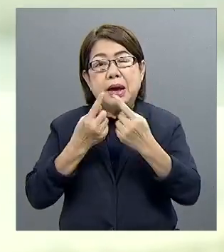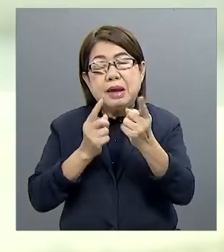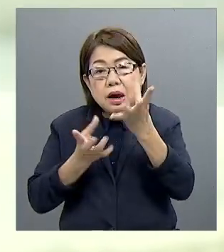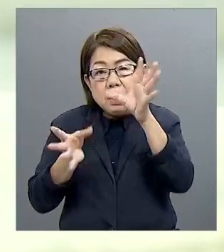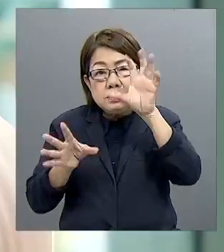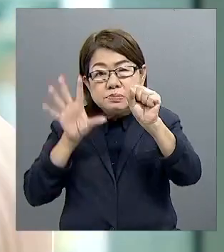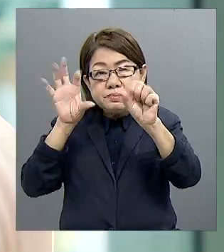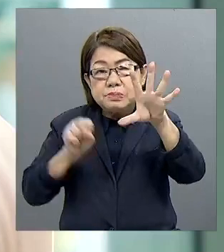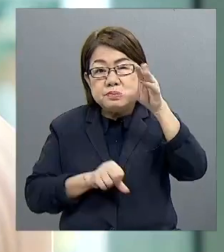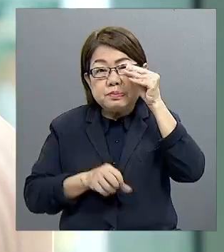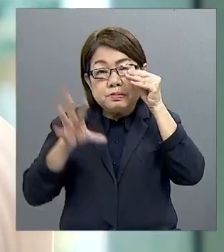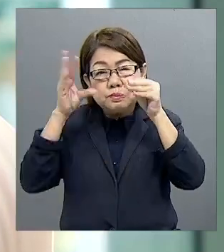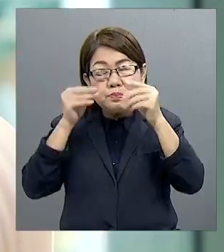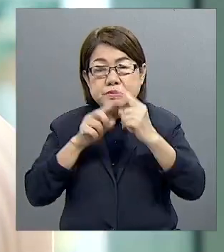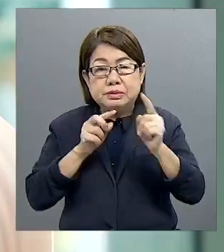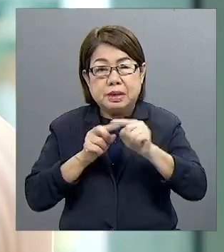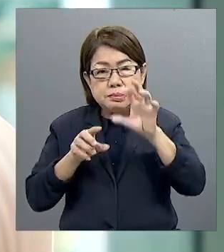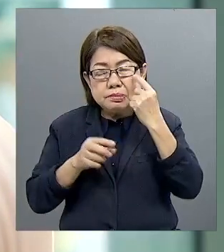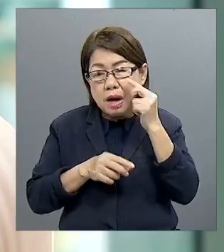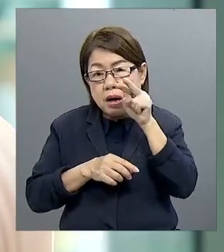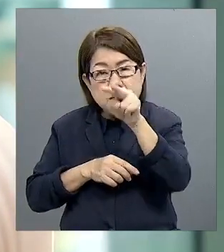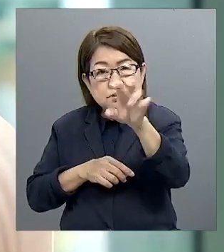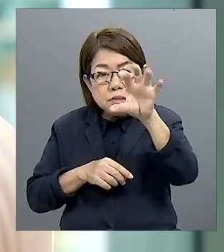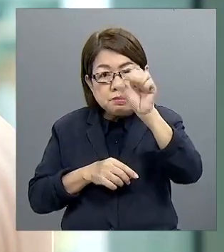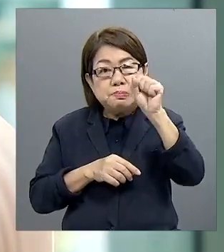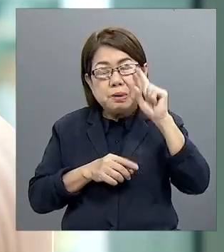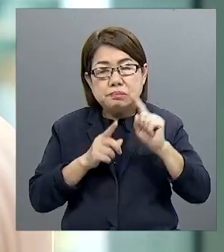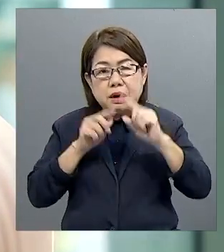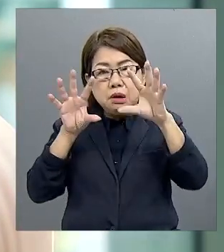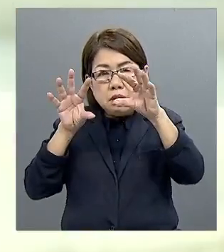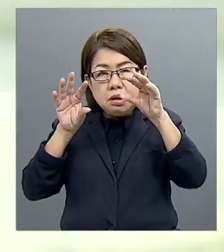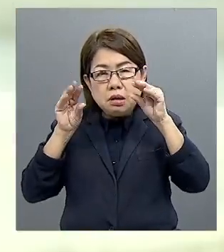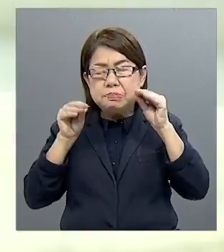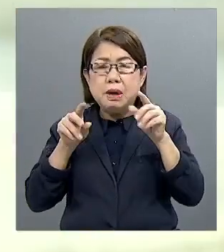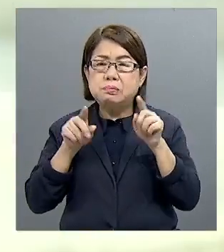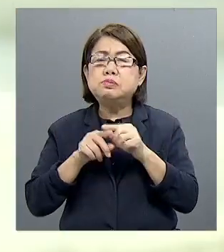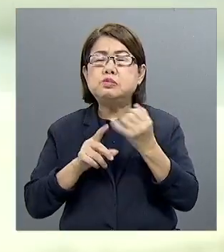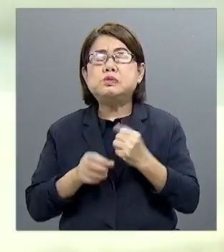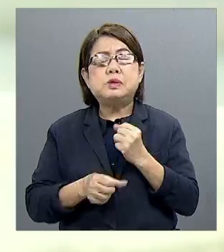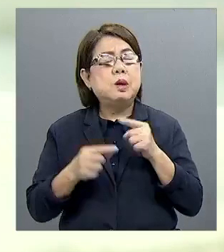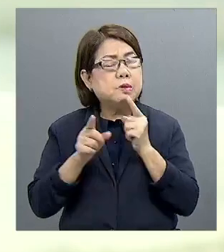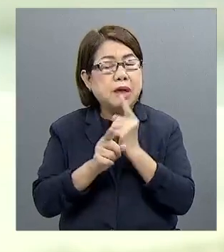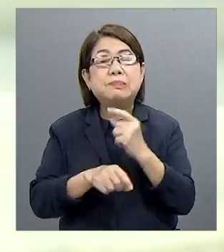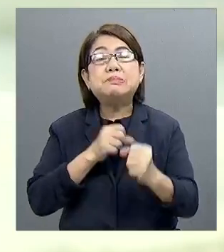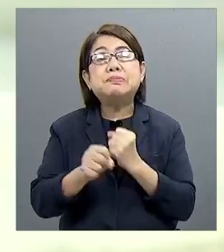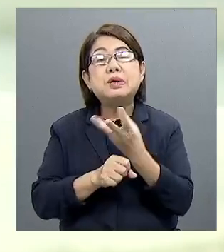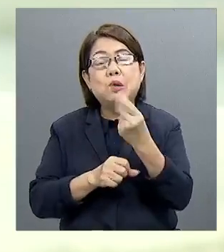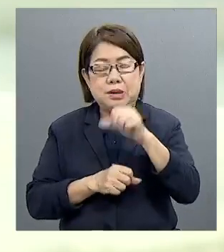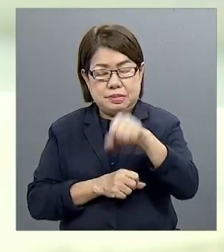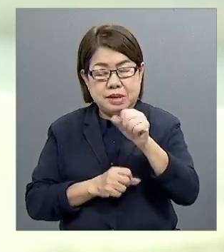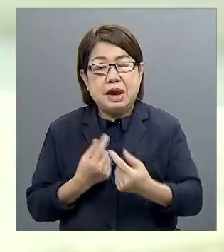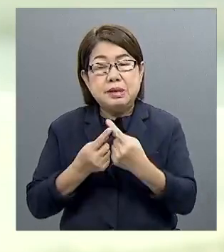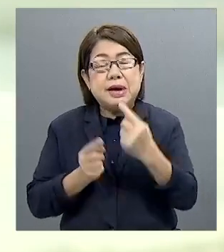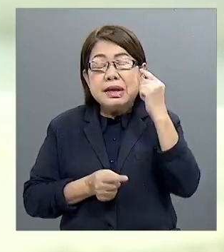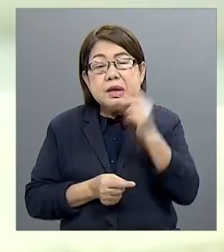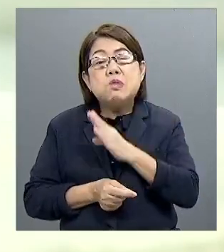าพได้แย่ลง เพราะฉะนั้นเป็นอวัยวะที่เสื่อมลงไปตามวัย ถูกเลยแล้วคุณต้นอ้อคิดดูแล้วถ้าเกิดว่าแบบเราอายุมากไปมองอะไรก็ไ